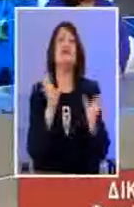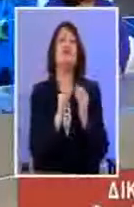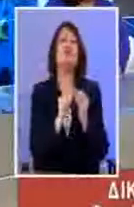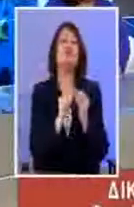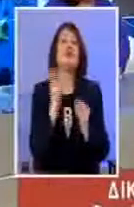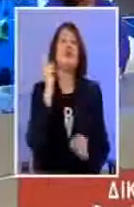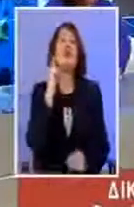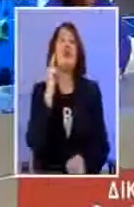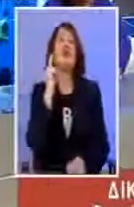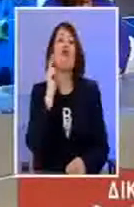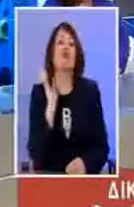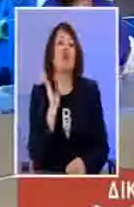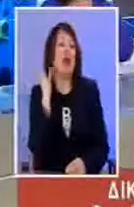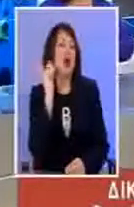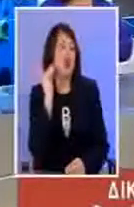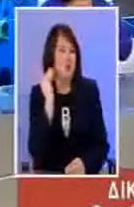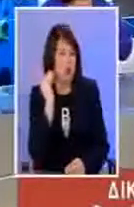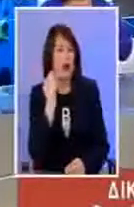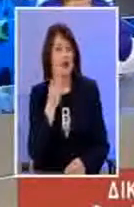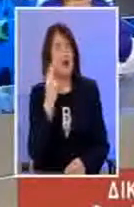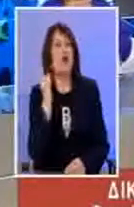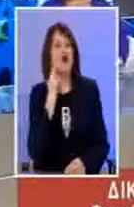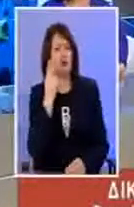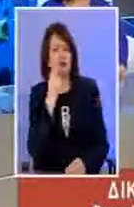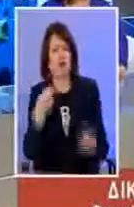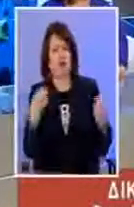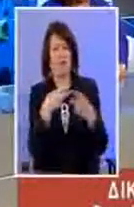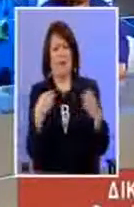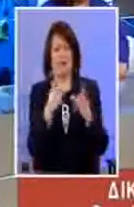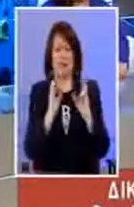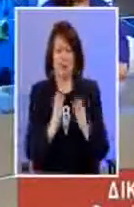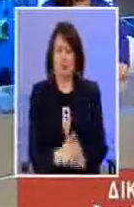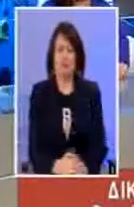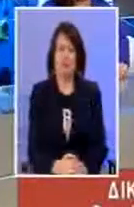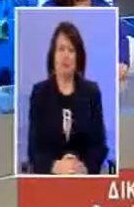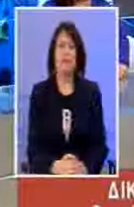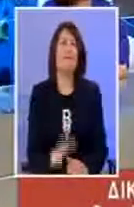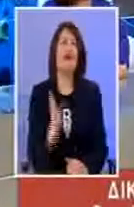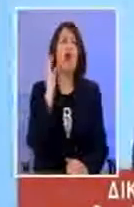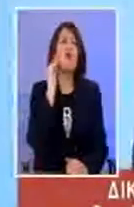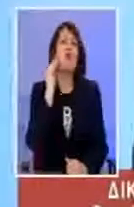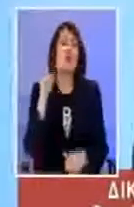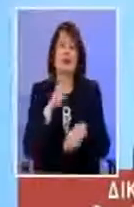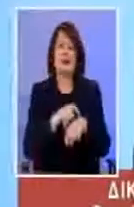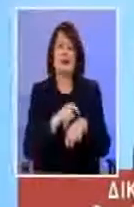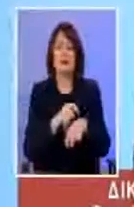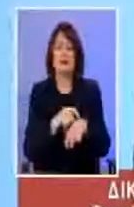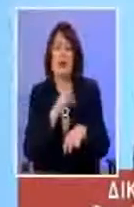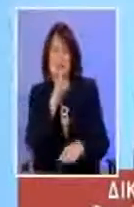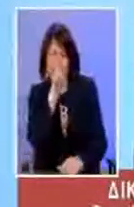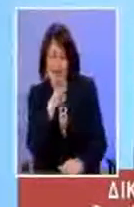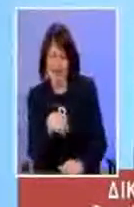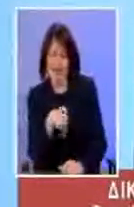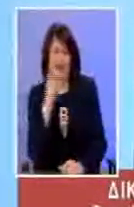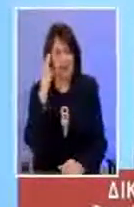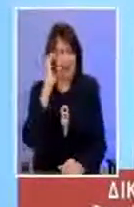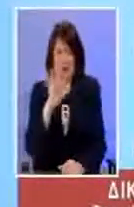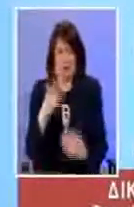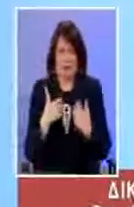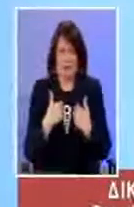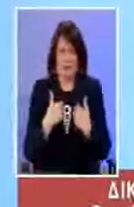και κοφούς. Ακούμε ξενόγλωσσα κείμενα και ενώ βλέπουν διαβάζει εκείνη την ώρα, εμείς δεν καταλαβαίνουμε